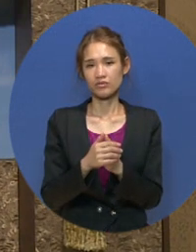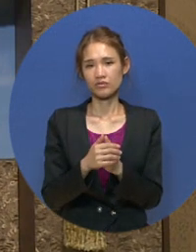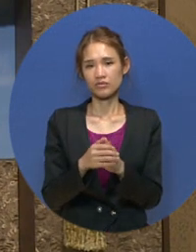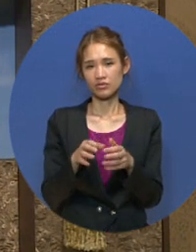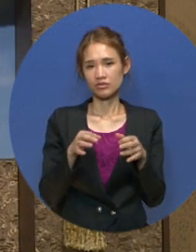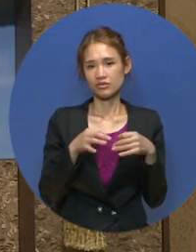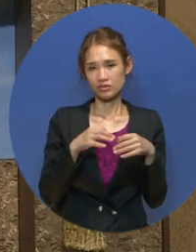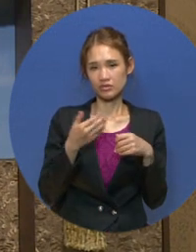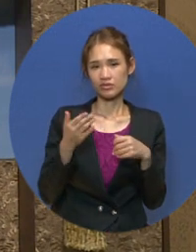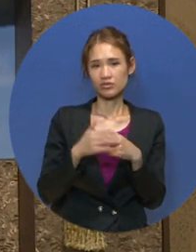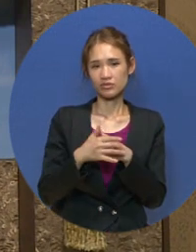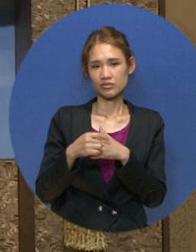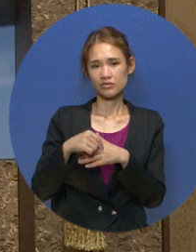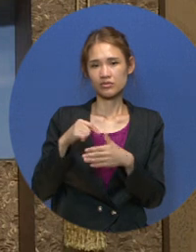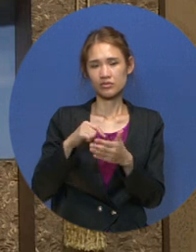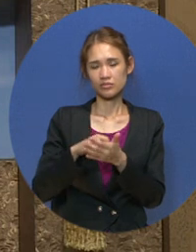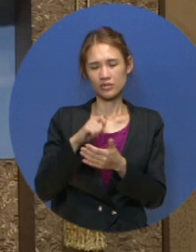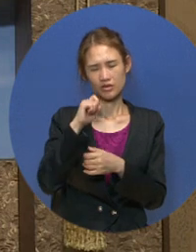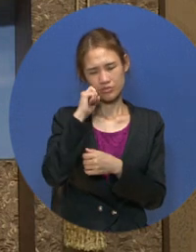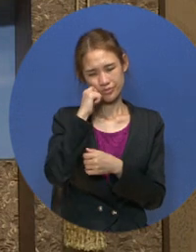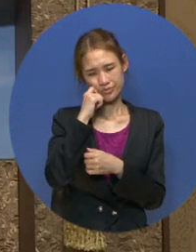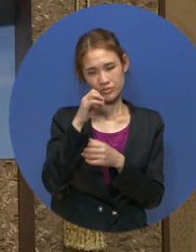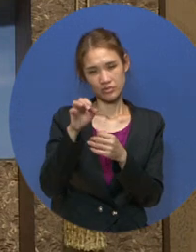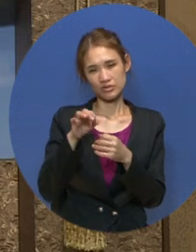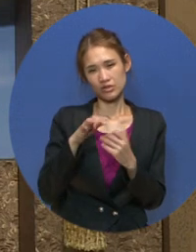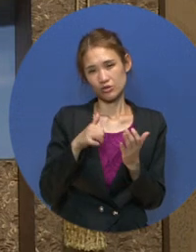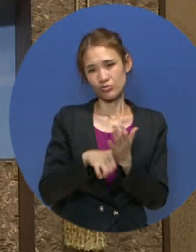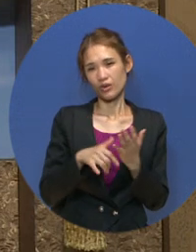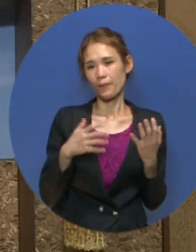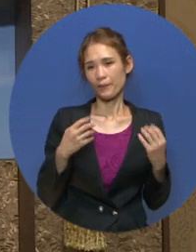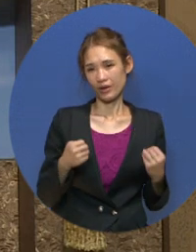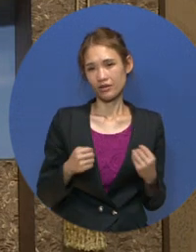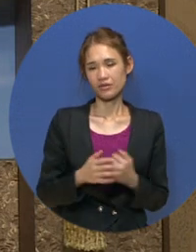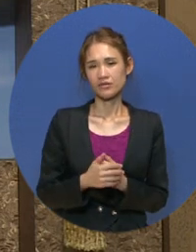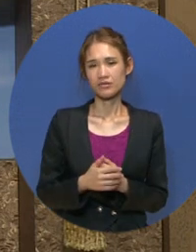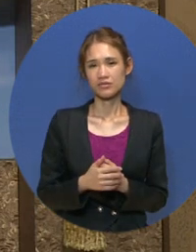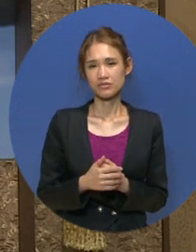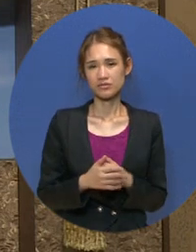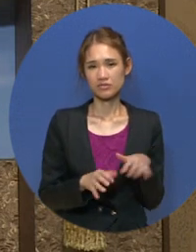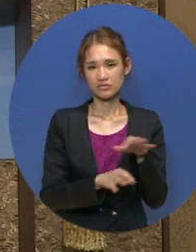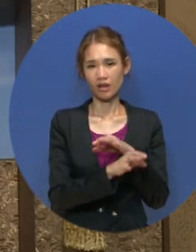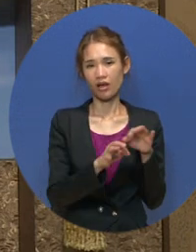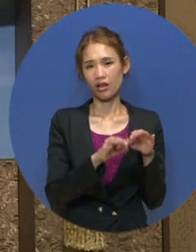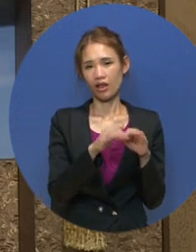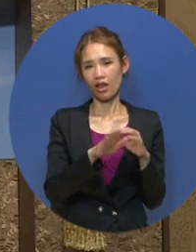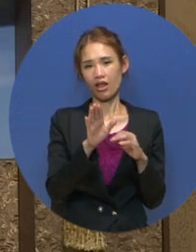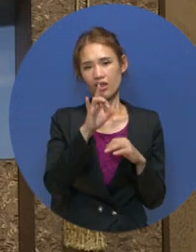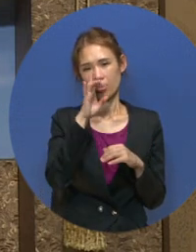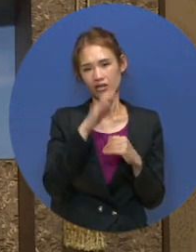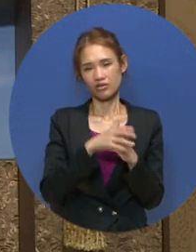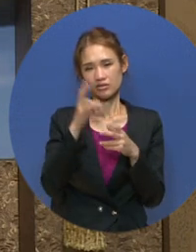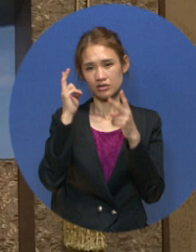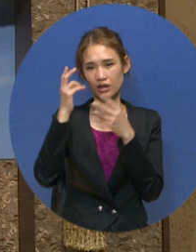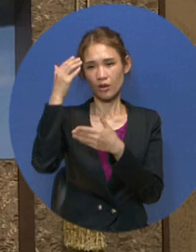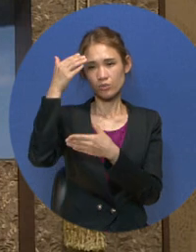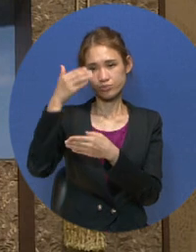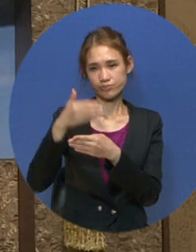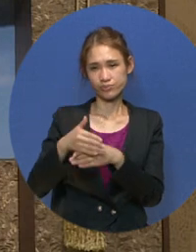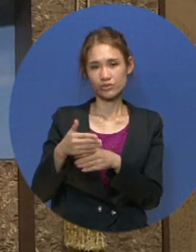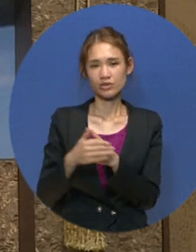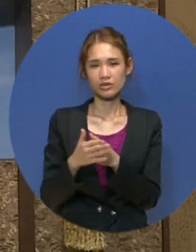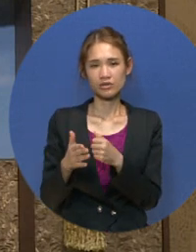기증은 받지만 또 마음이 어려운 예. 그런 기증품들이 많이 있습니다. 장사가 되어지지 않아서 또 기업이 문을